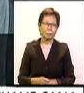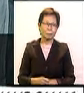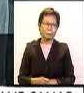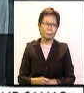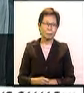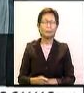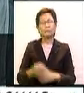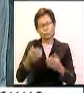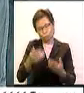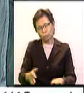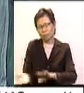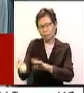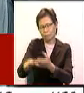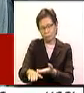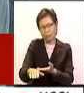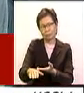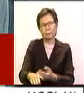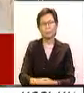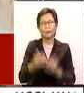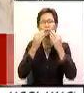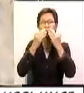ke Rahmatullah.